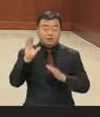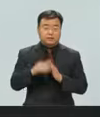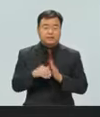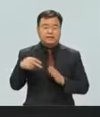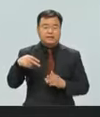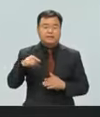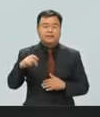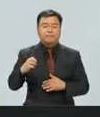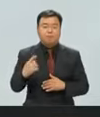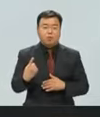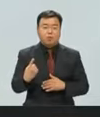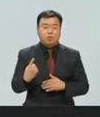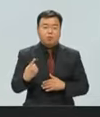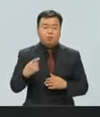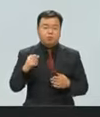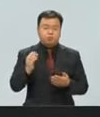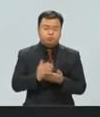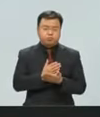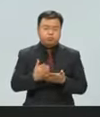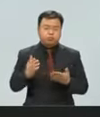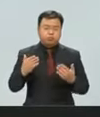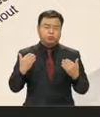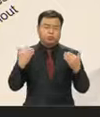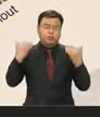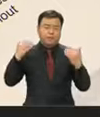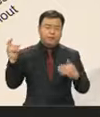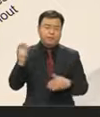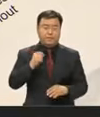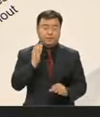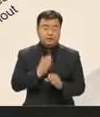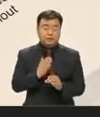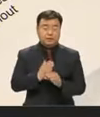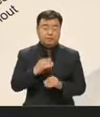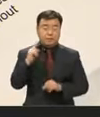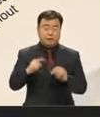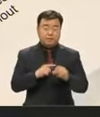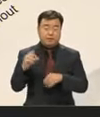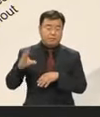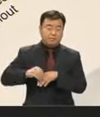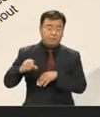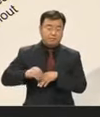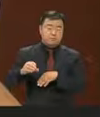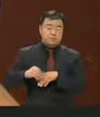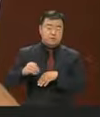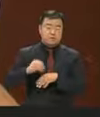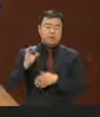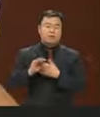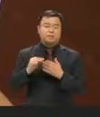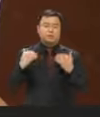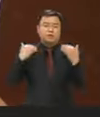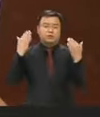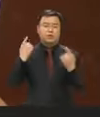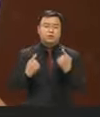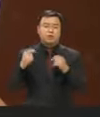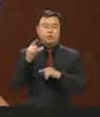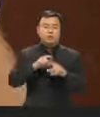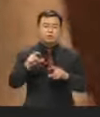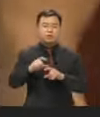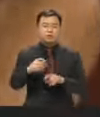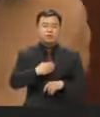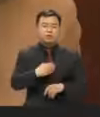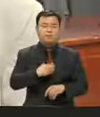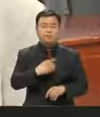속도가 빠르기 때문에 방사능 오염물질에 노출된 영유아는 성인보다 피폭 가능성이 훨씬 높다고